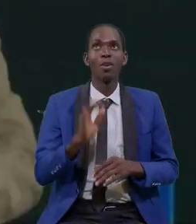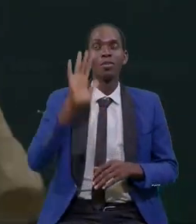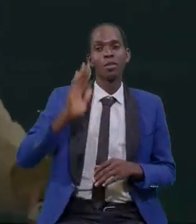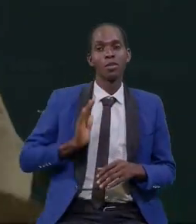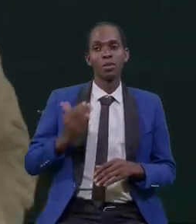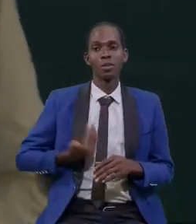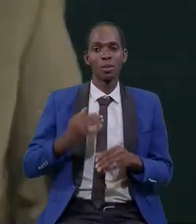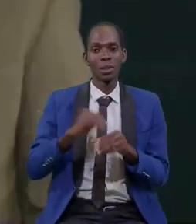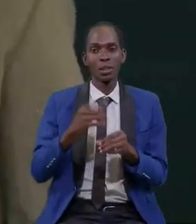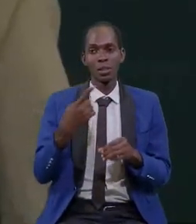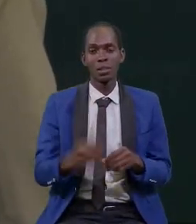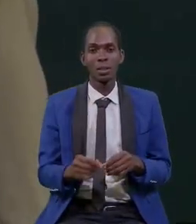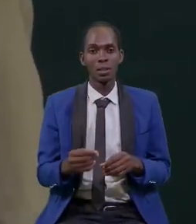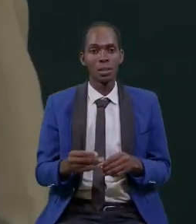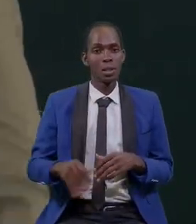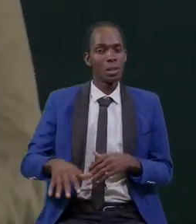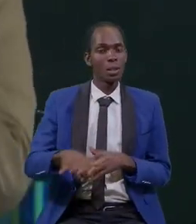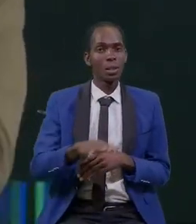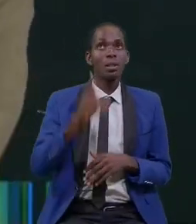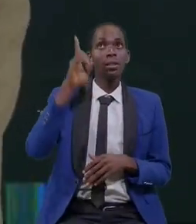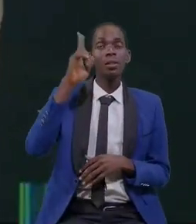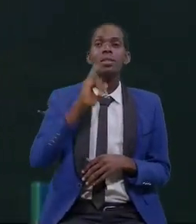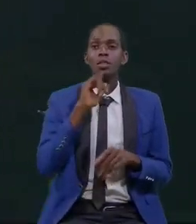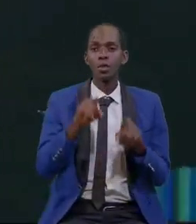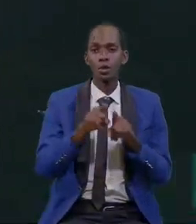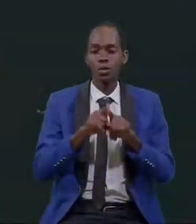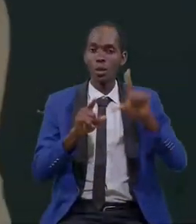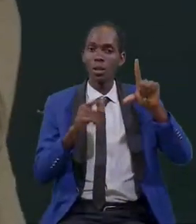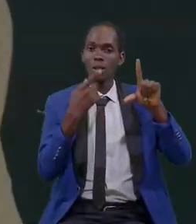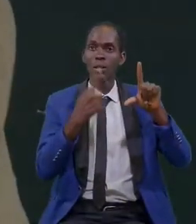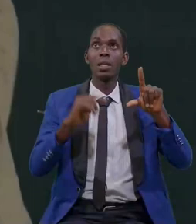Il est l'agneau, il est la lumière du monde.